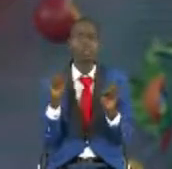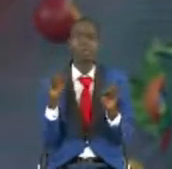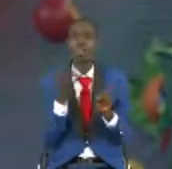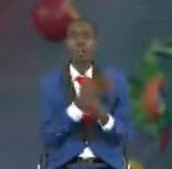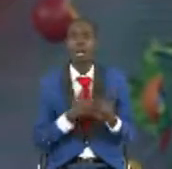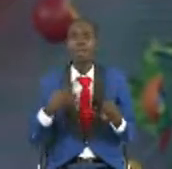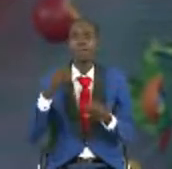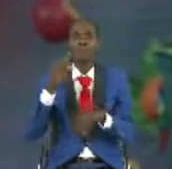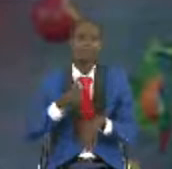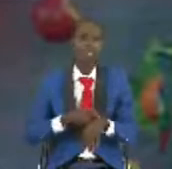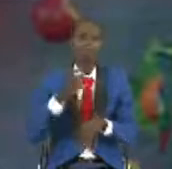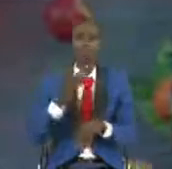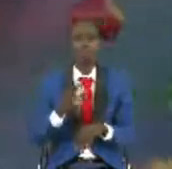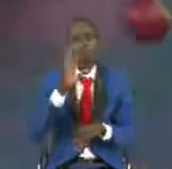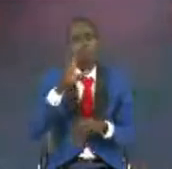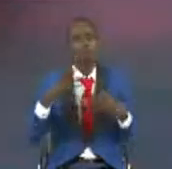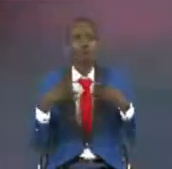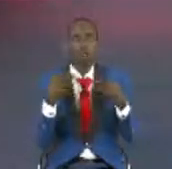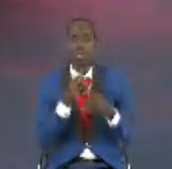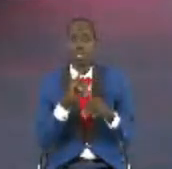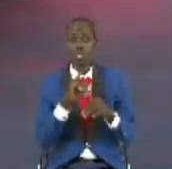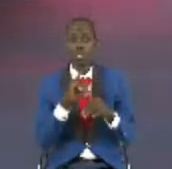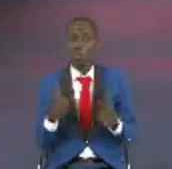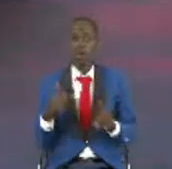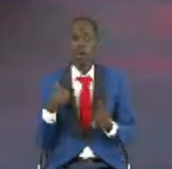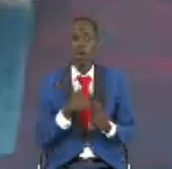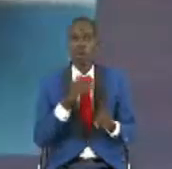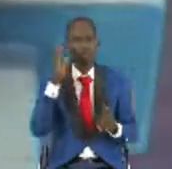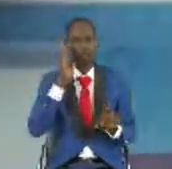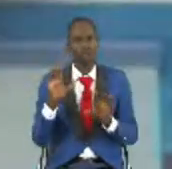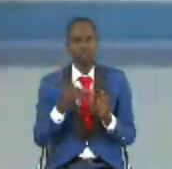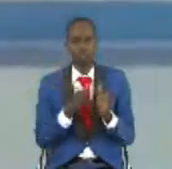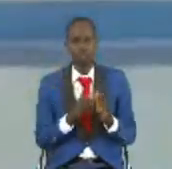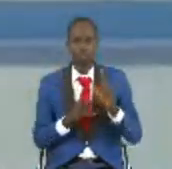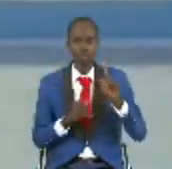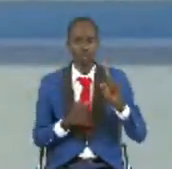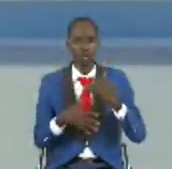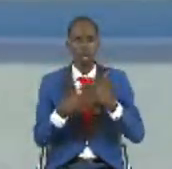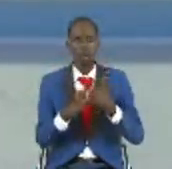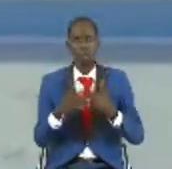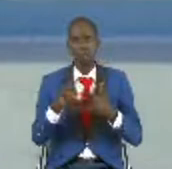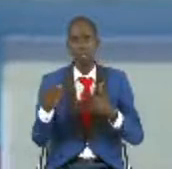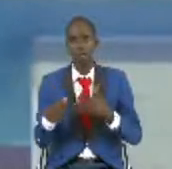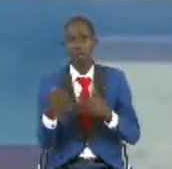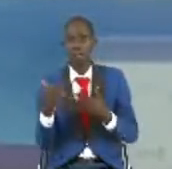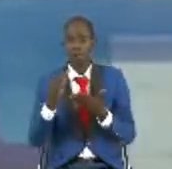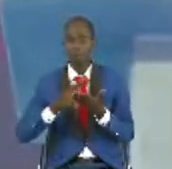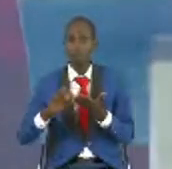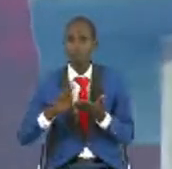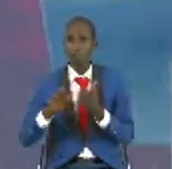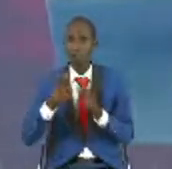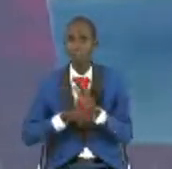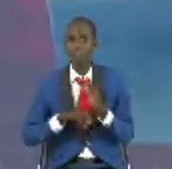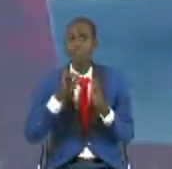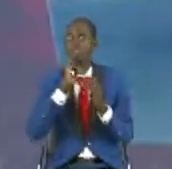Et le moment de ta guérison. Mais nous allons le faire l'un après l'autre. Le pardon